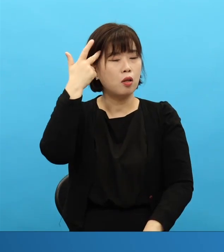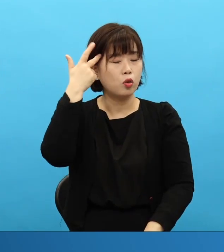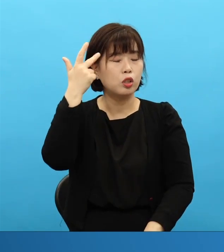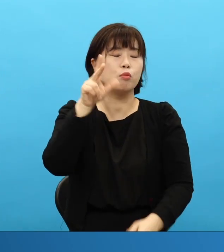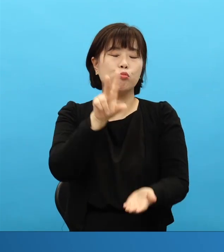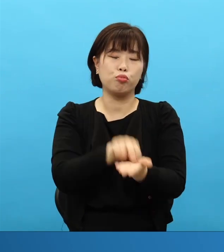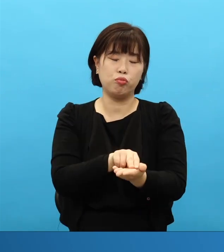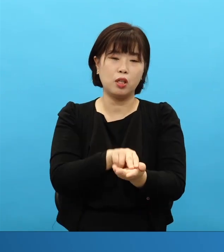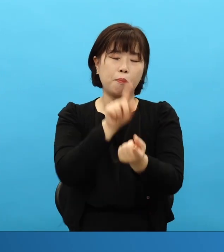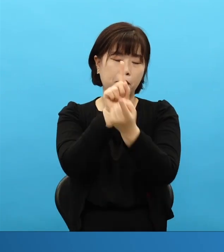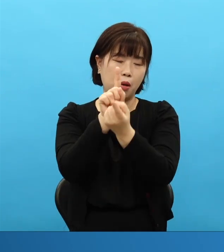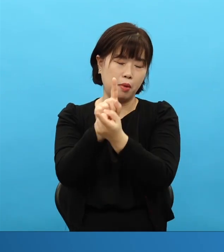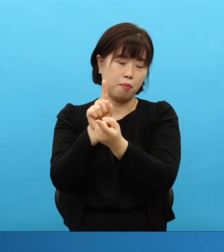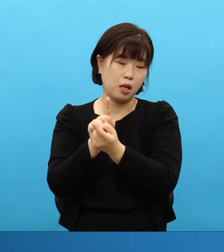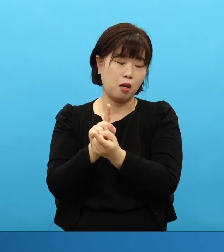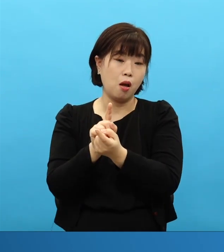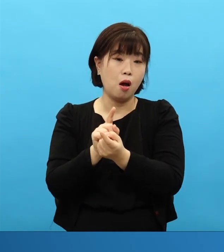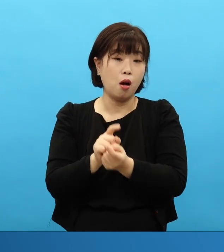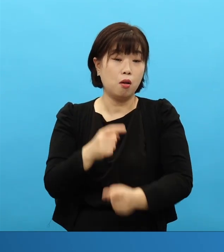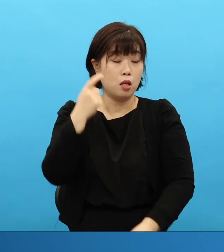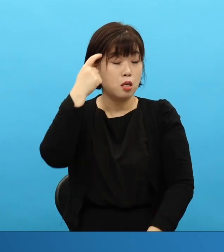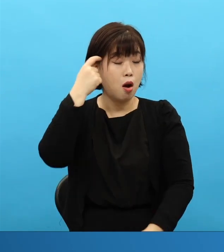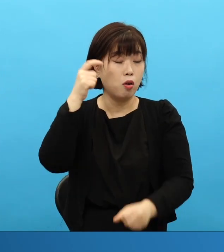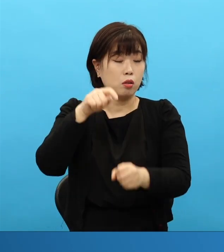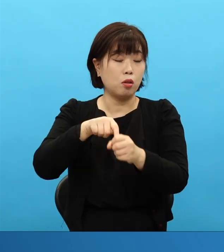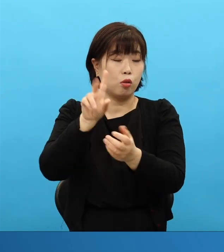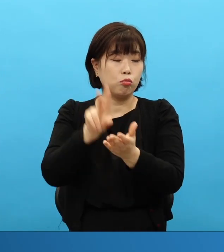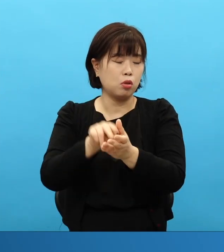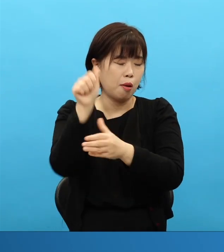빠져 있기도 한 굉장히